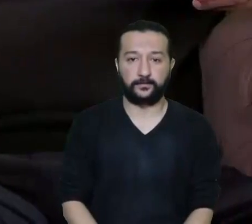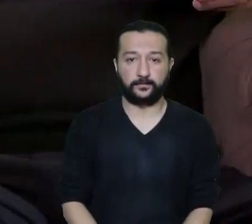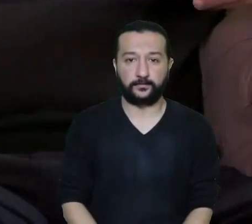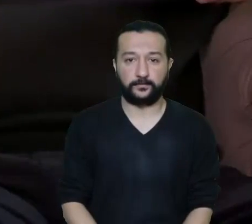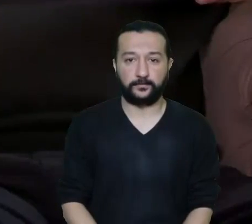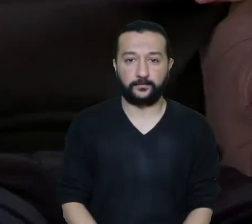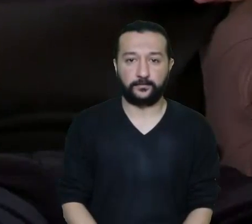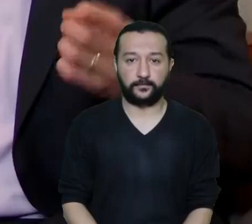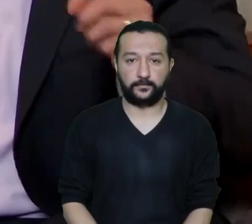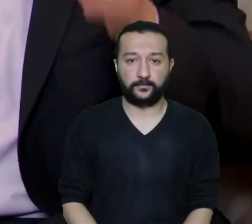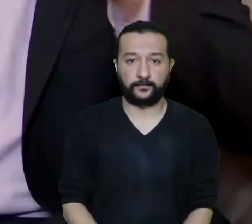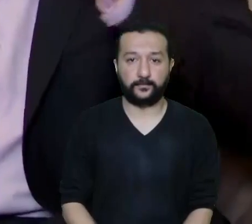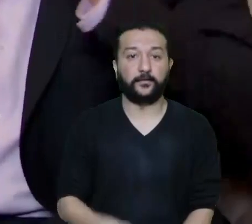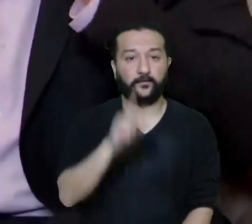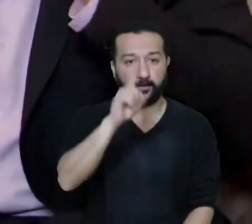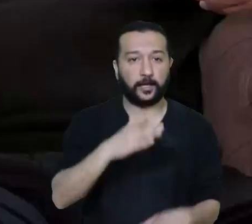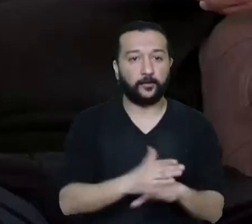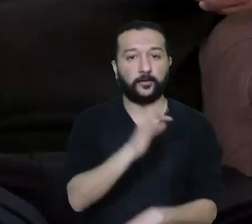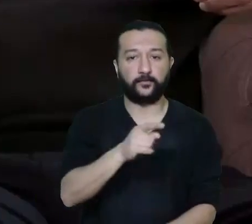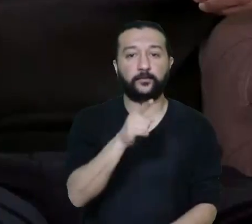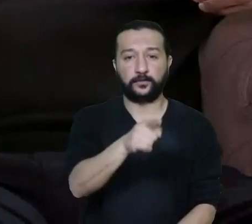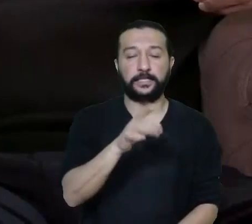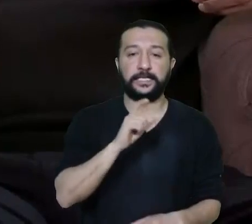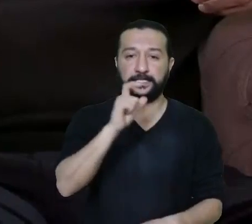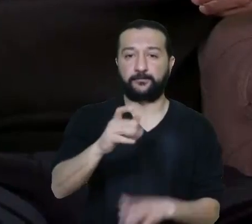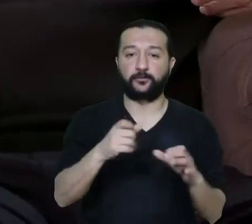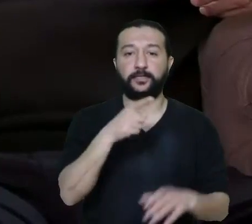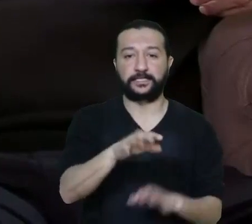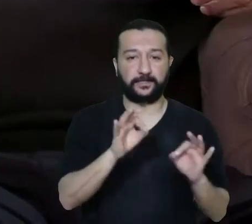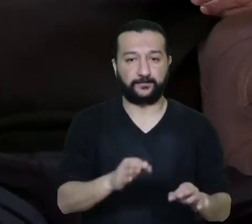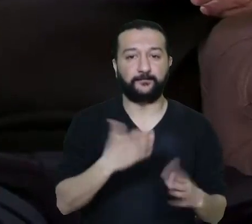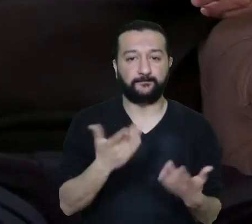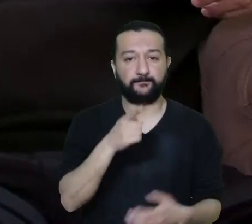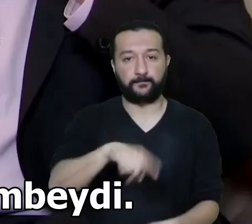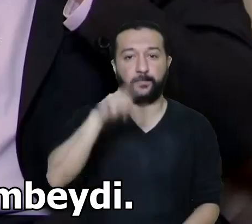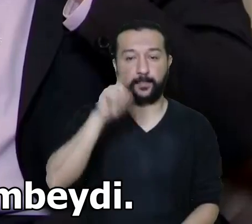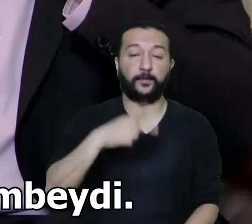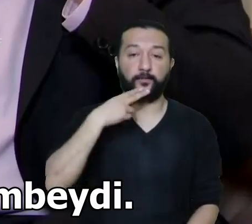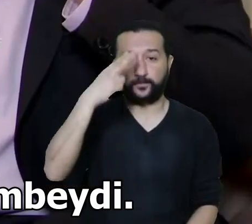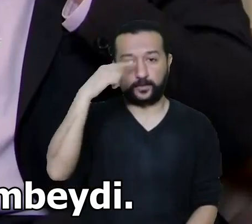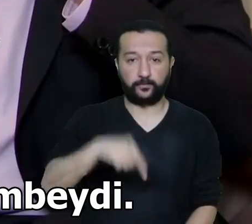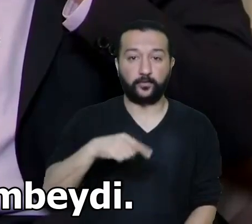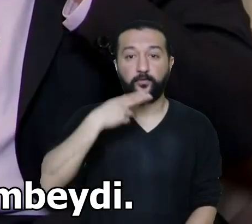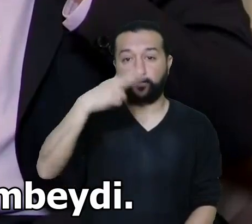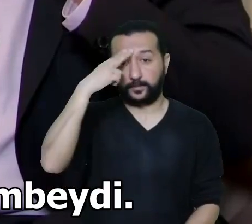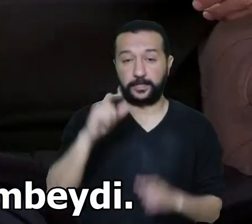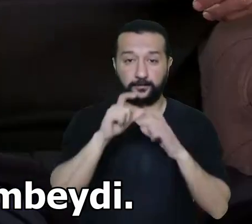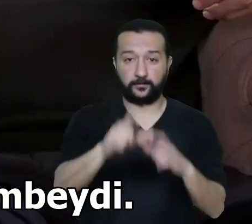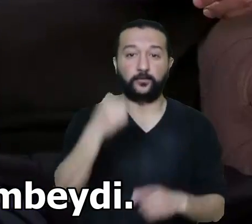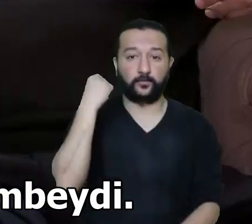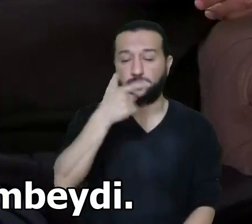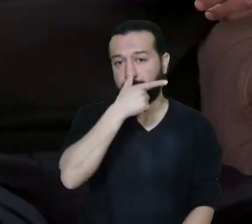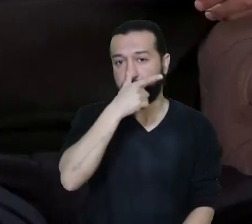Ha. Vallahi doğru. Cevap cumartesi. Yani gün cuma. Yani bugün cuma ise